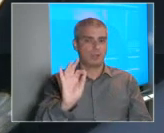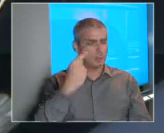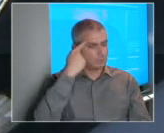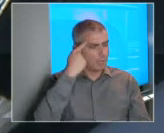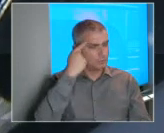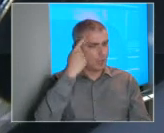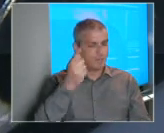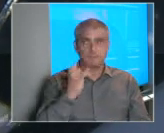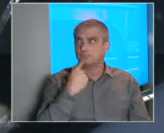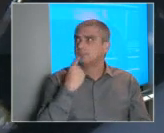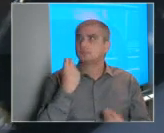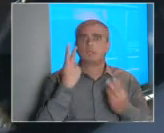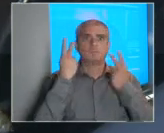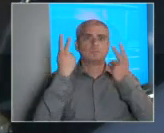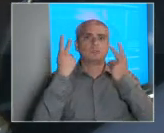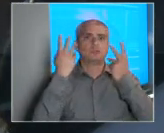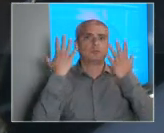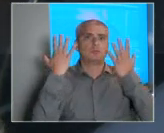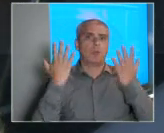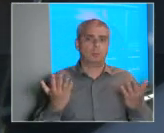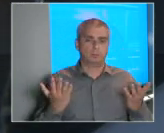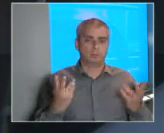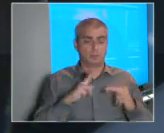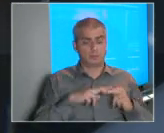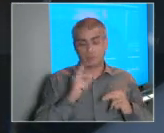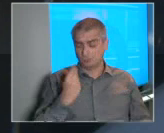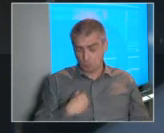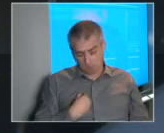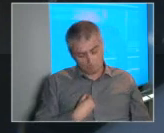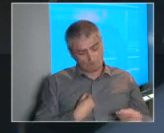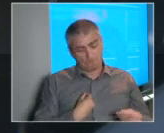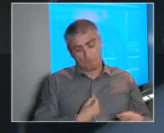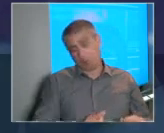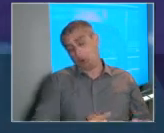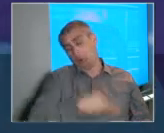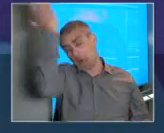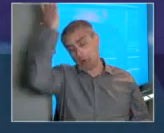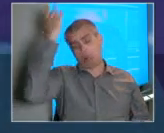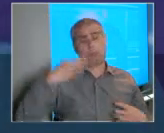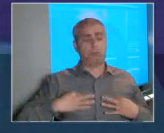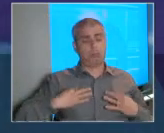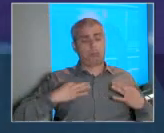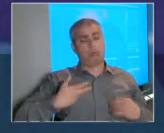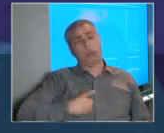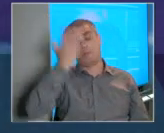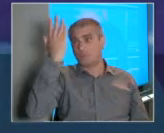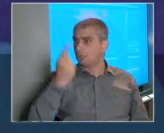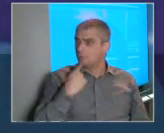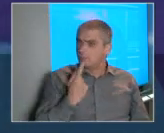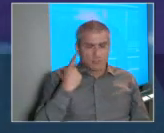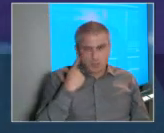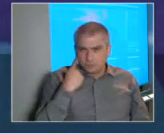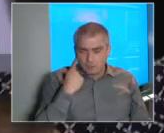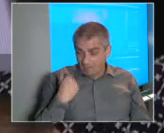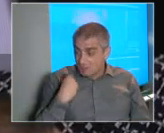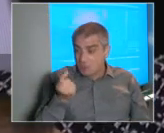תחשוב איזה אמירה רבת משמעות זו. ואז מישהו הזה מסתכל עליך וכזה בזלזול אומר, חפף. ואז אתה אומר לו, תקשיב,